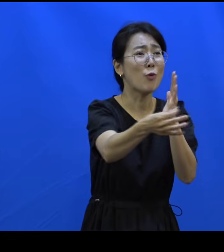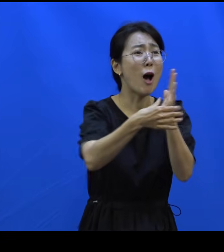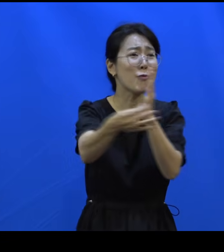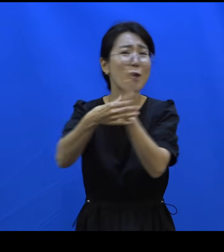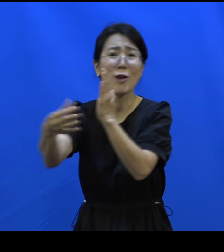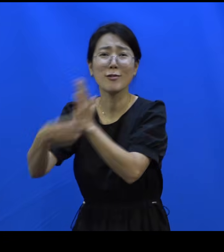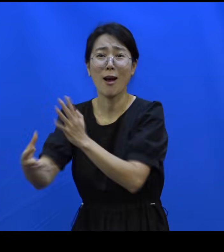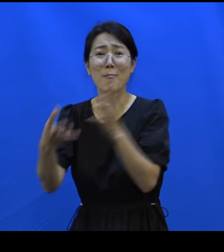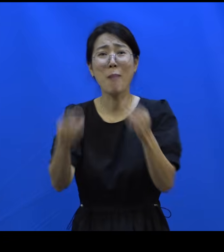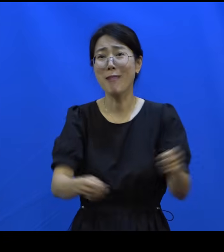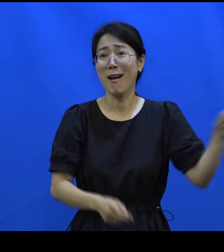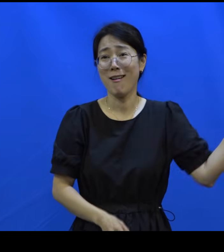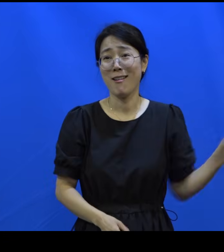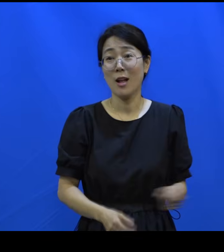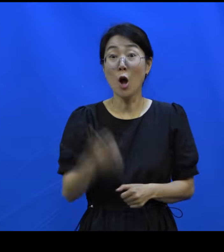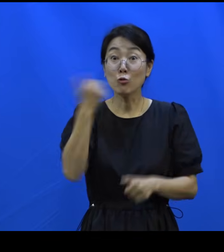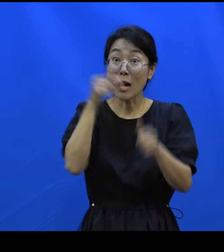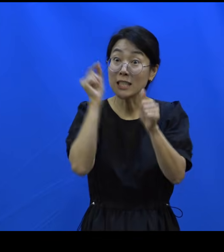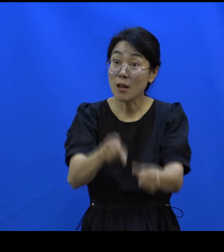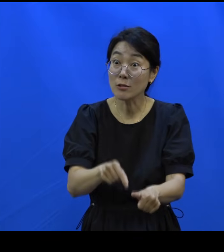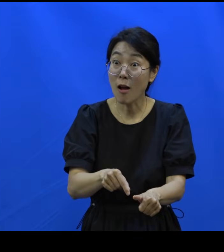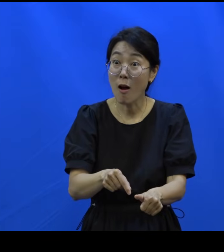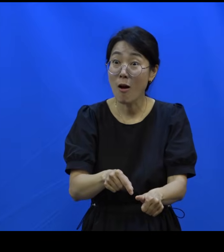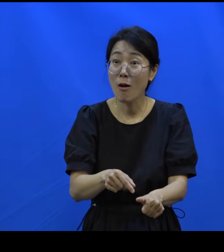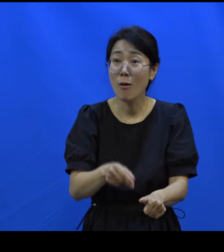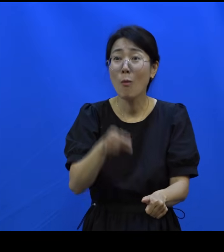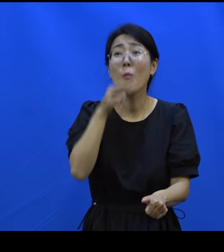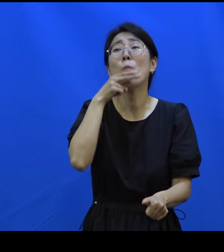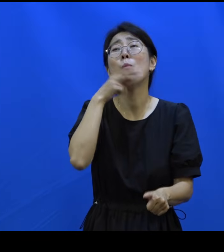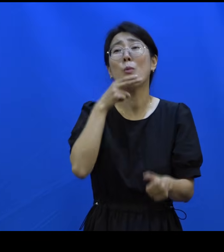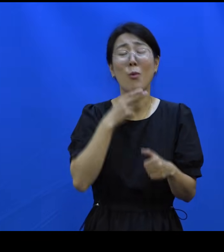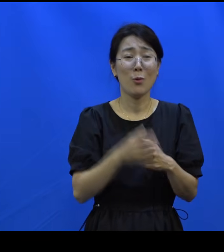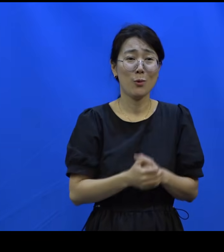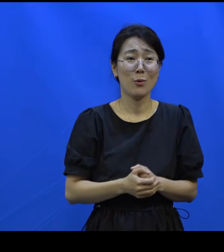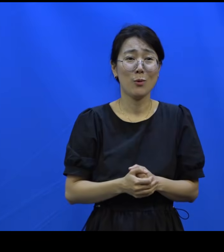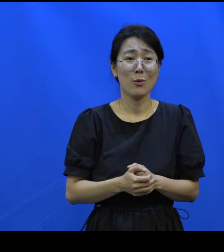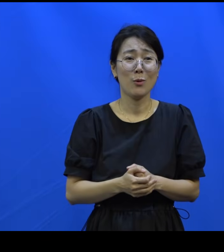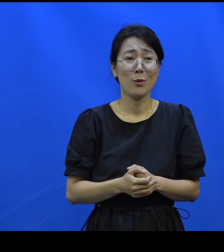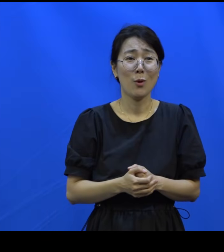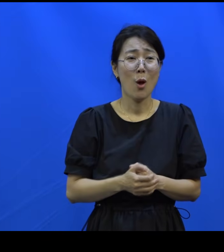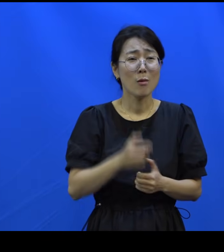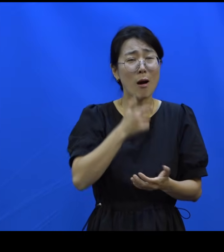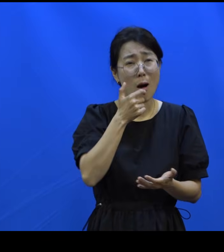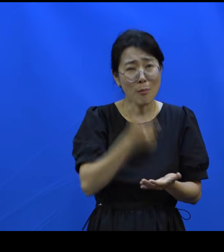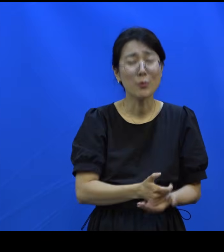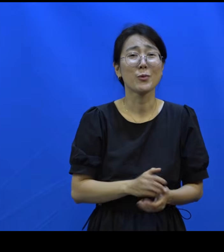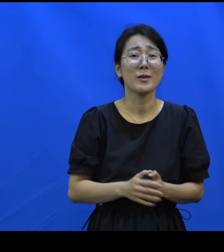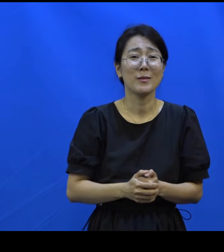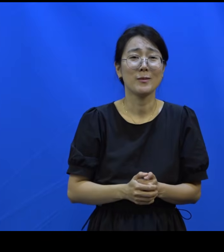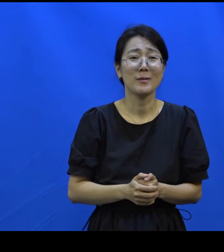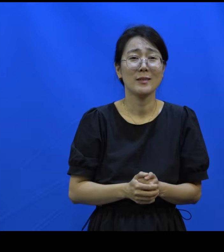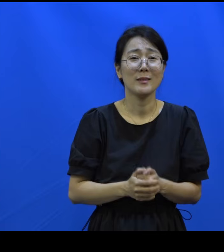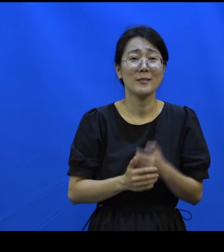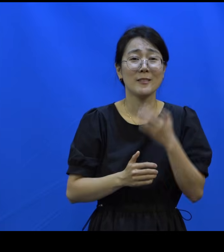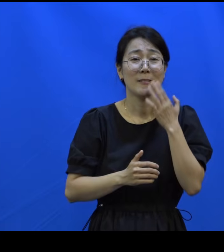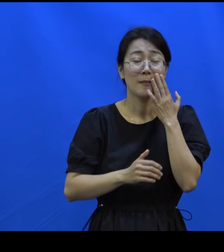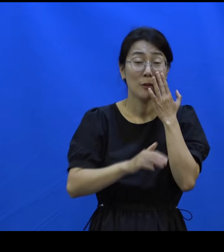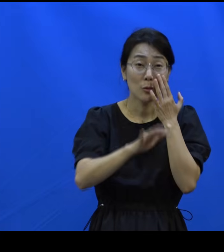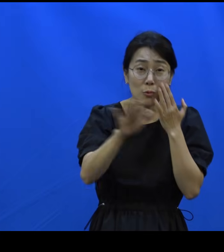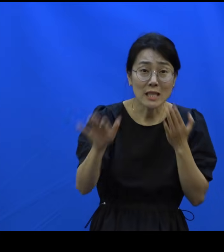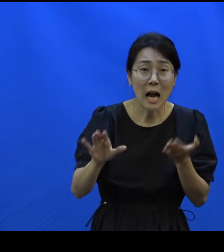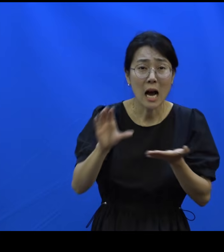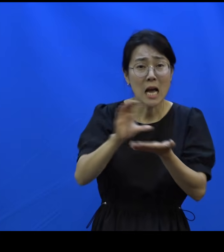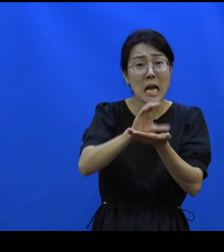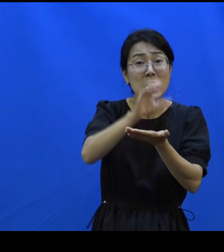접근하기보다 하나님 나라 백성의 그리스도인들이 가져야 할 성품에 관련된 문제예요. 우리가 어디까지